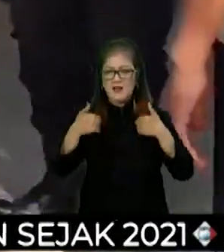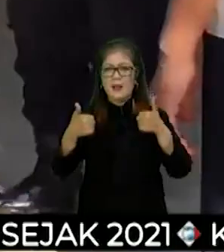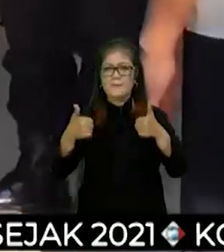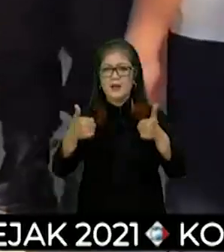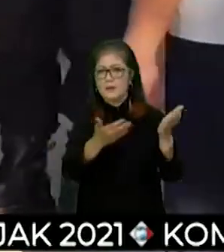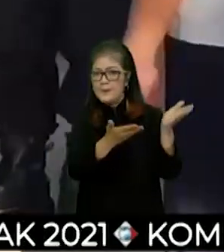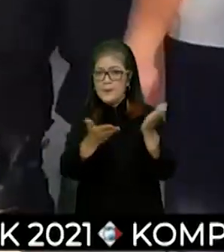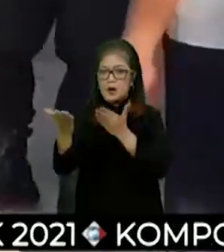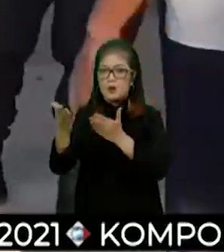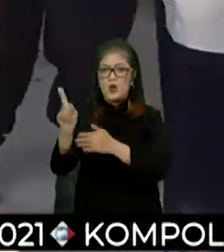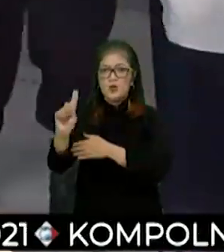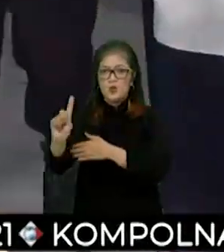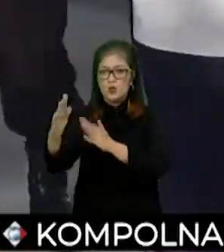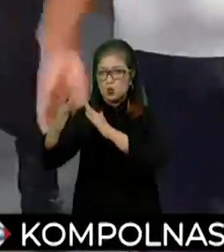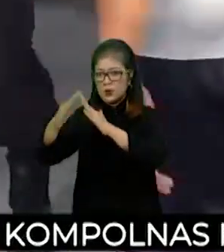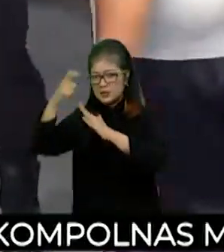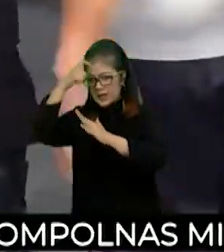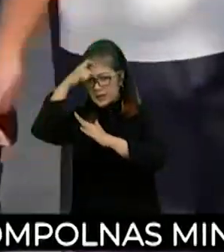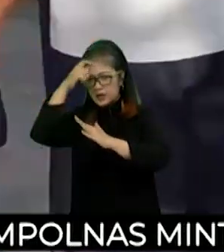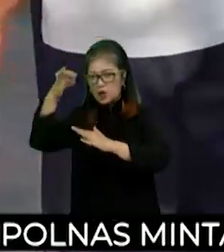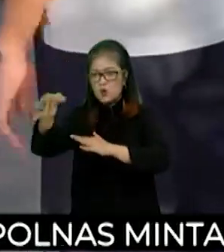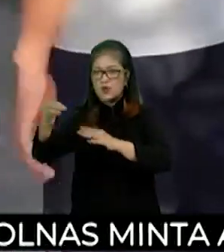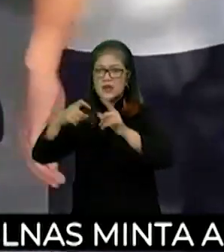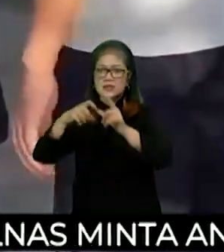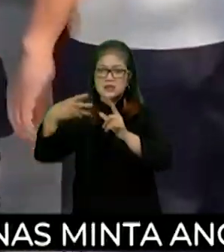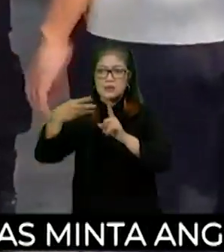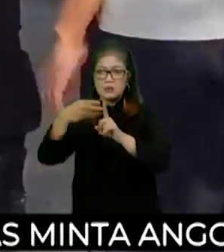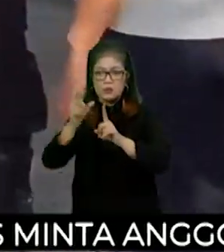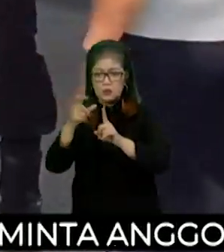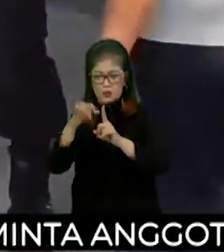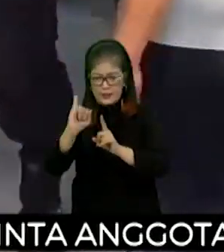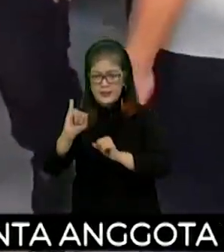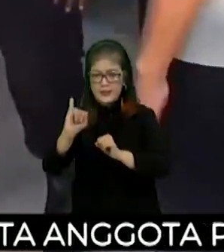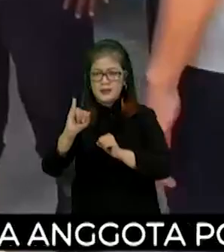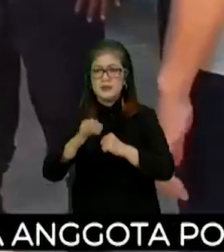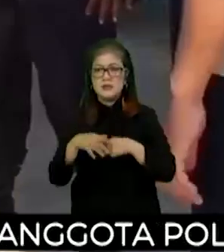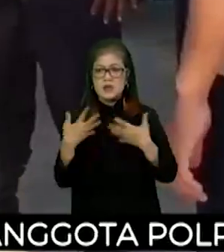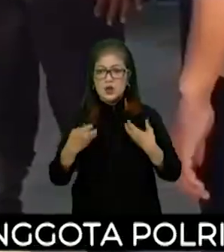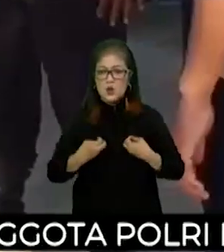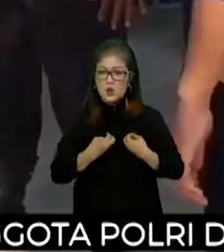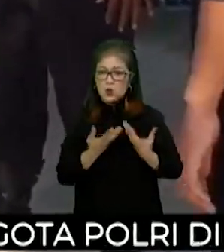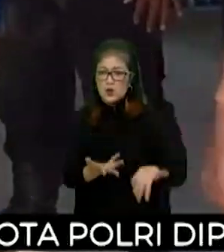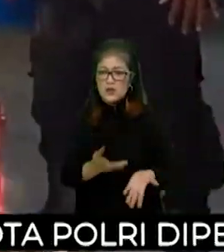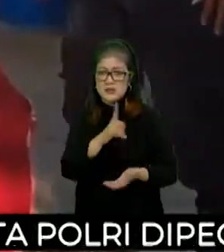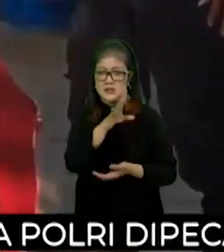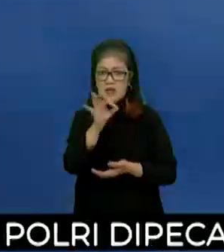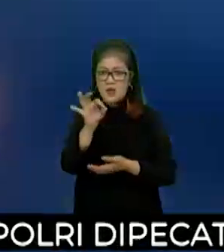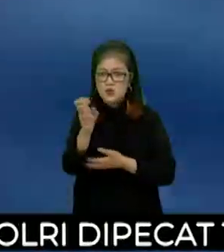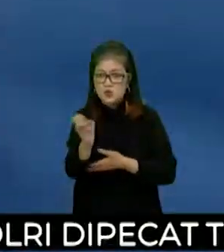Polsek Kecamatan Gayam, Pulau Sepudi, Sumenep. Akibat kapal tenggelam, kerugian diperkirakan mencapai ratusan juta rupiah.